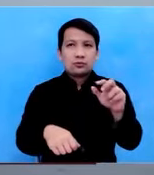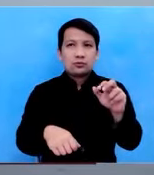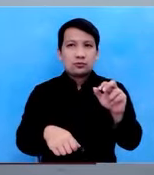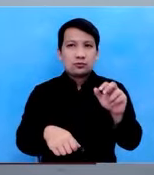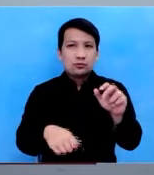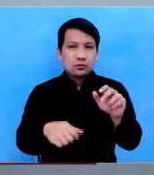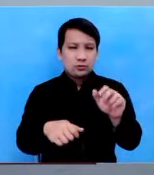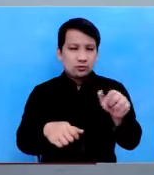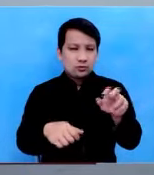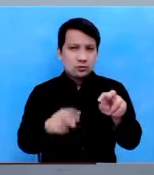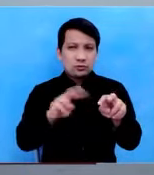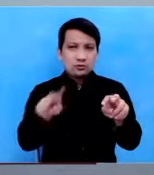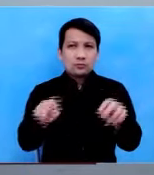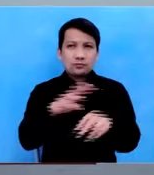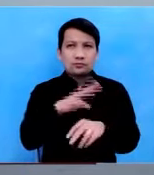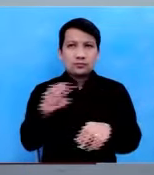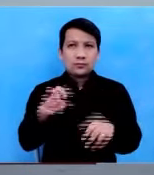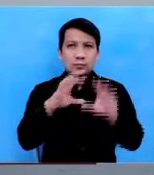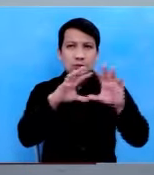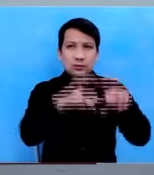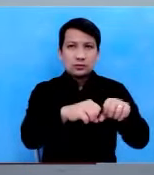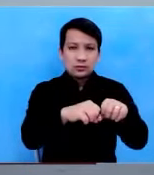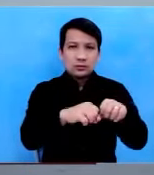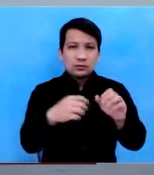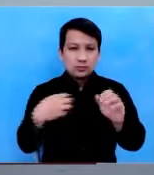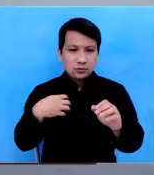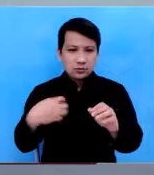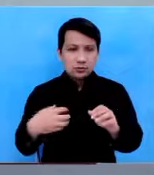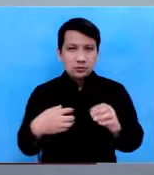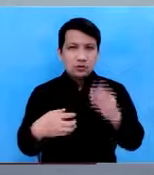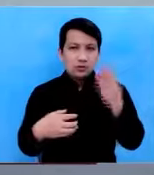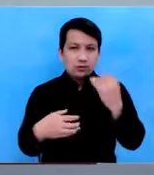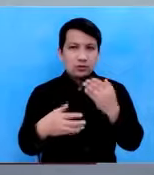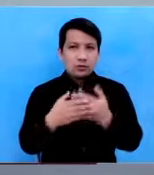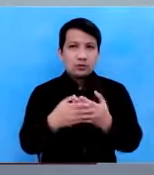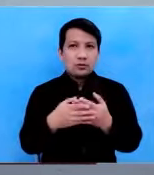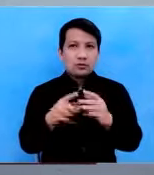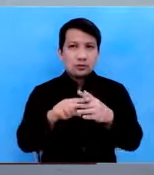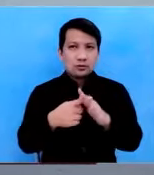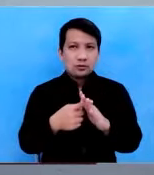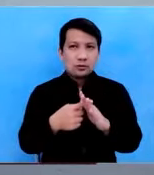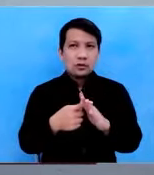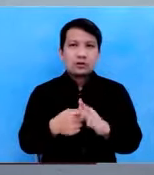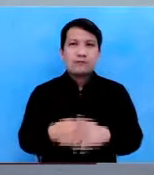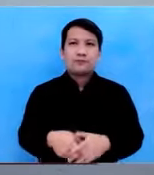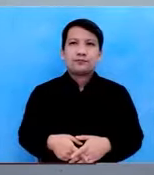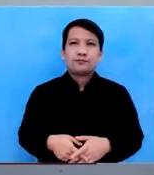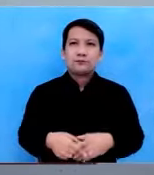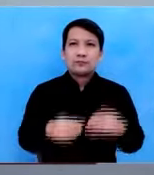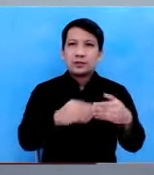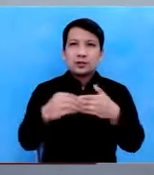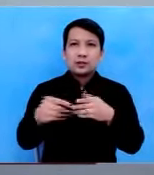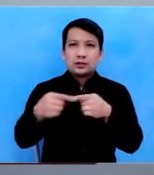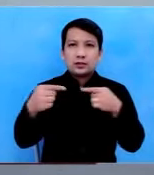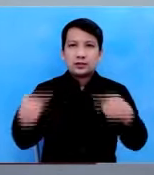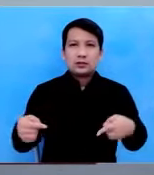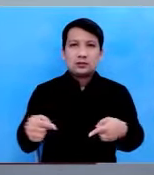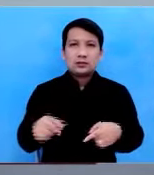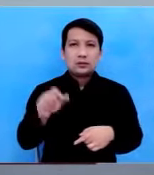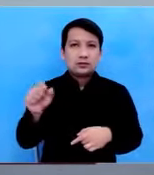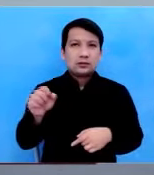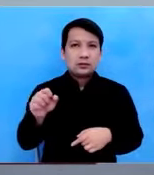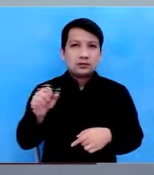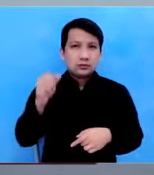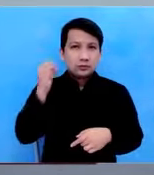400 tao ang dinampot ng mga pulis at militar. Umpisa pa lamang po yun. Mga leader ng oposisyon, gaya ni Senators Jose Diokno,